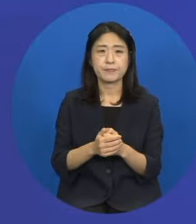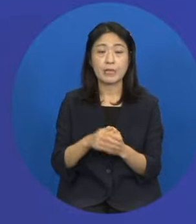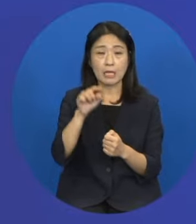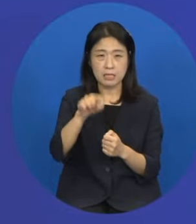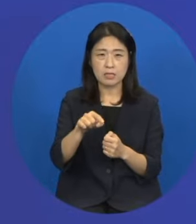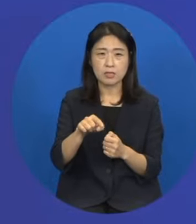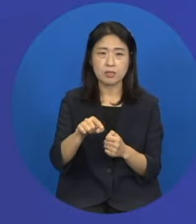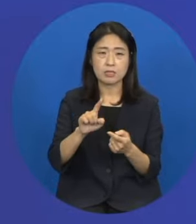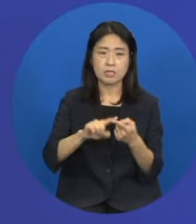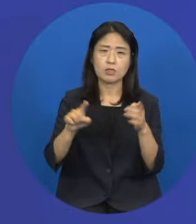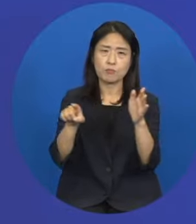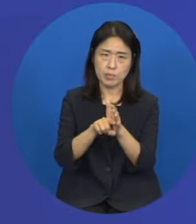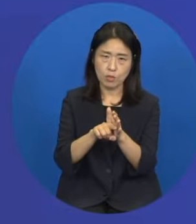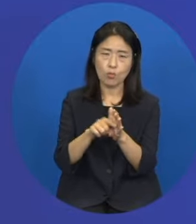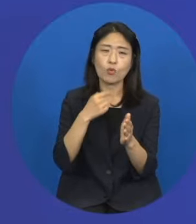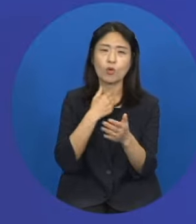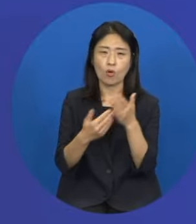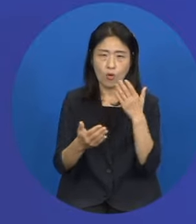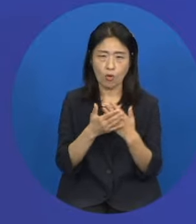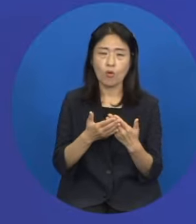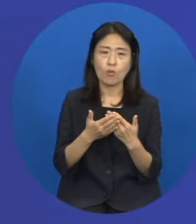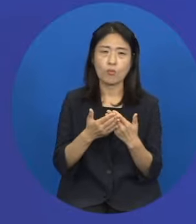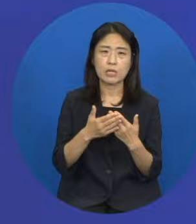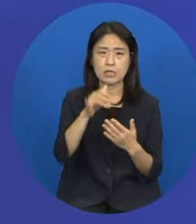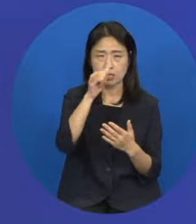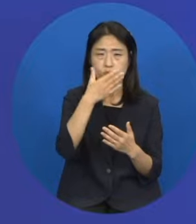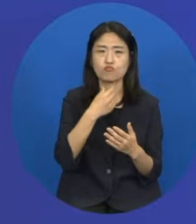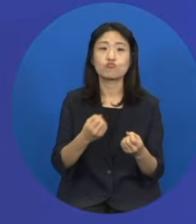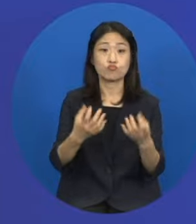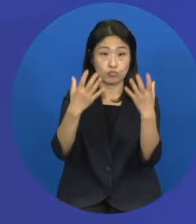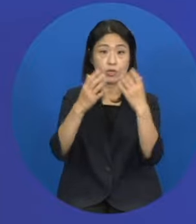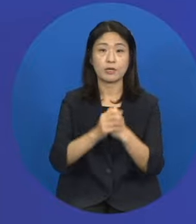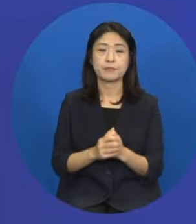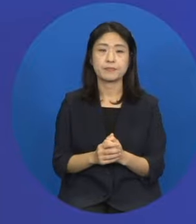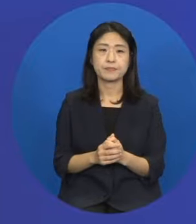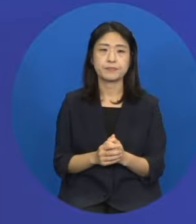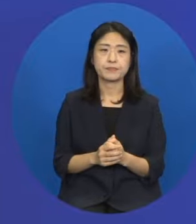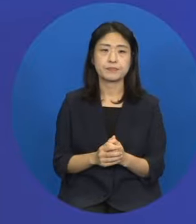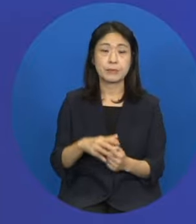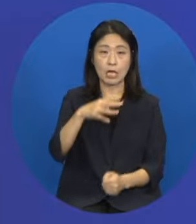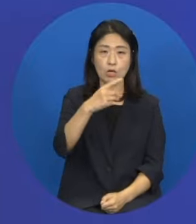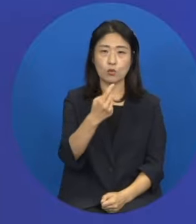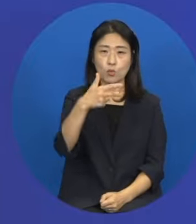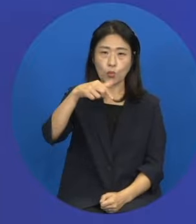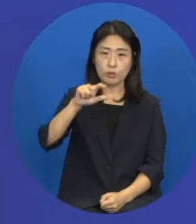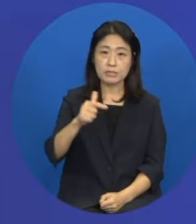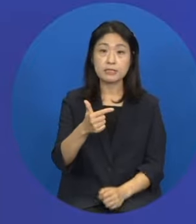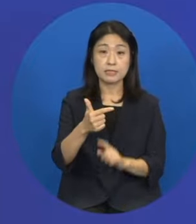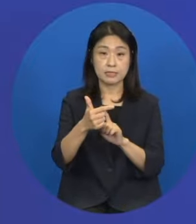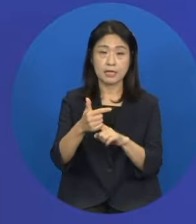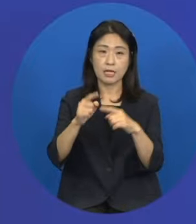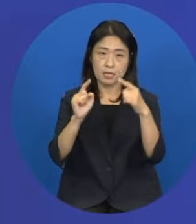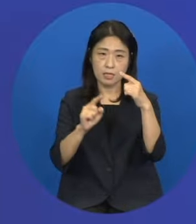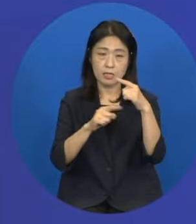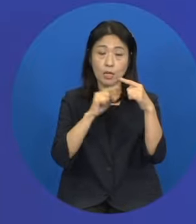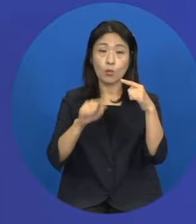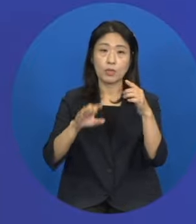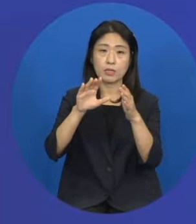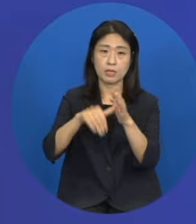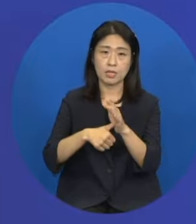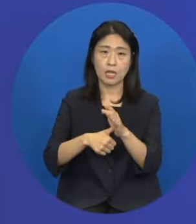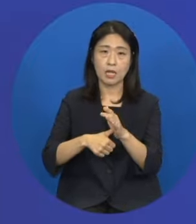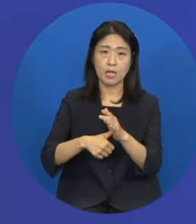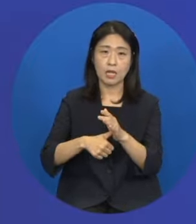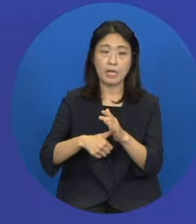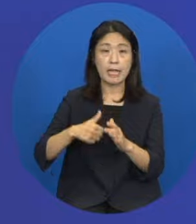믿고 경험하는 여러분 되시길 축복합니다. 로젠데에 있을 때 캐나다 큰빛교회 담임 목사님이신